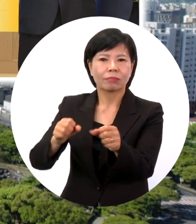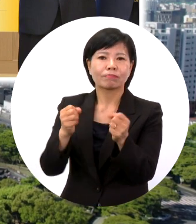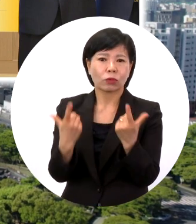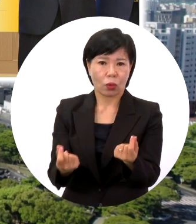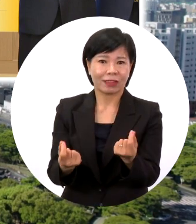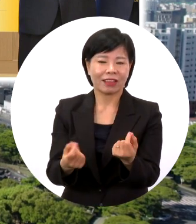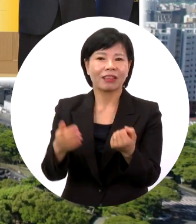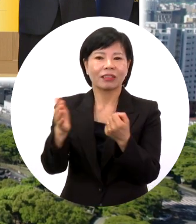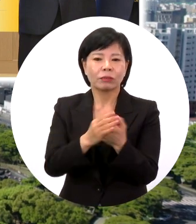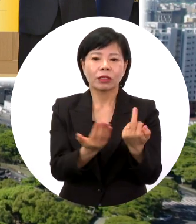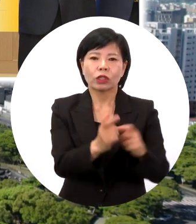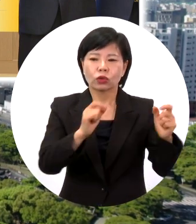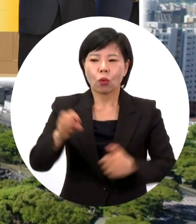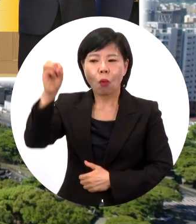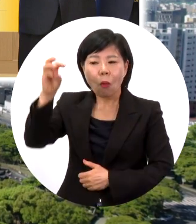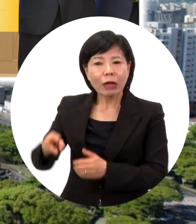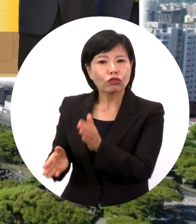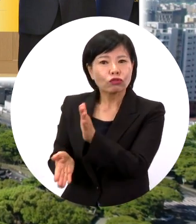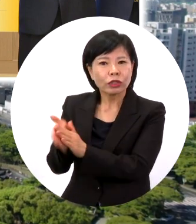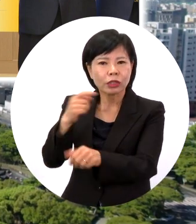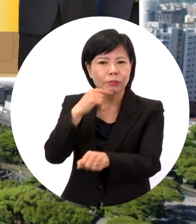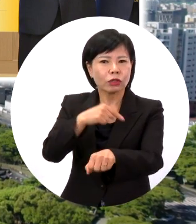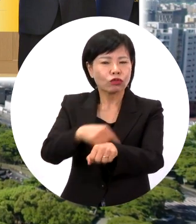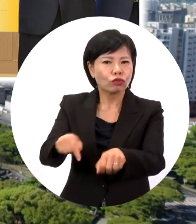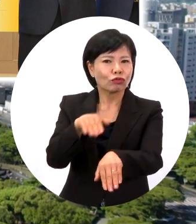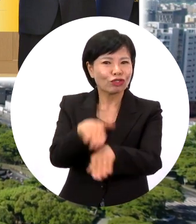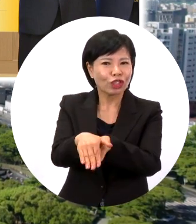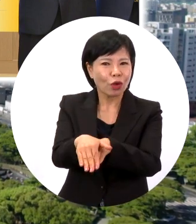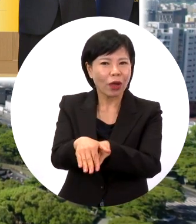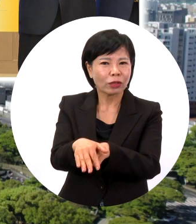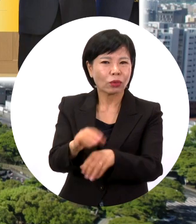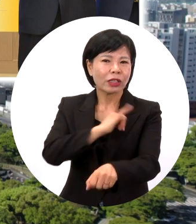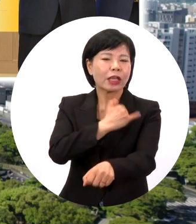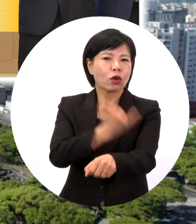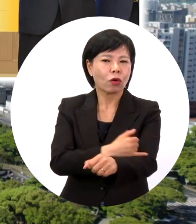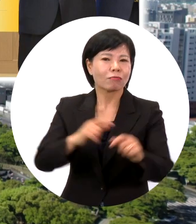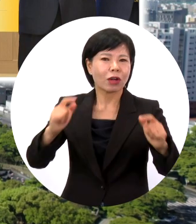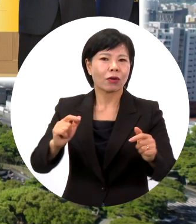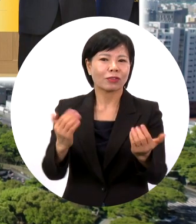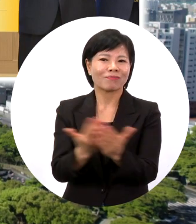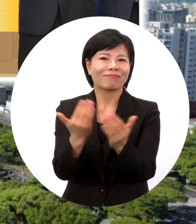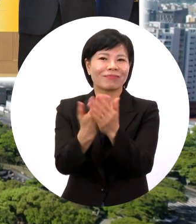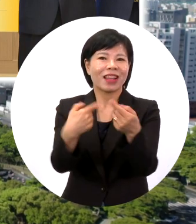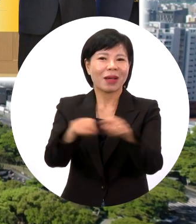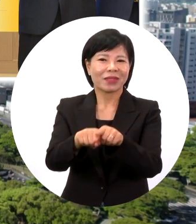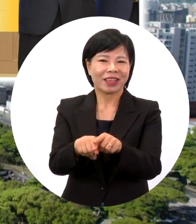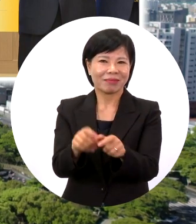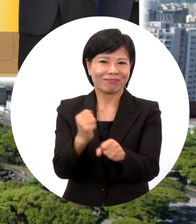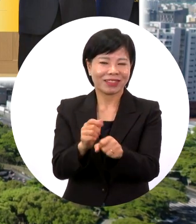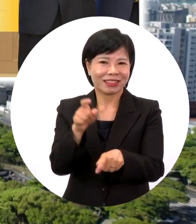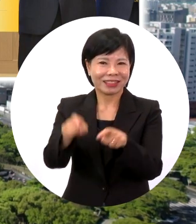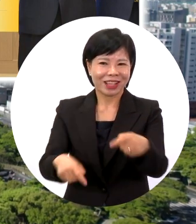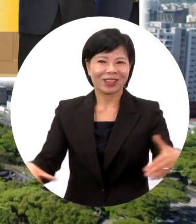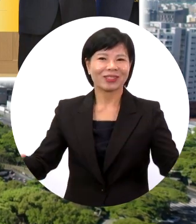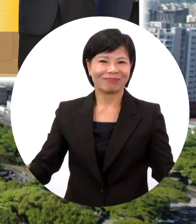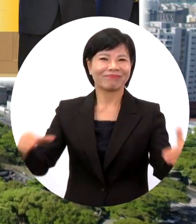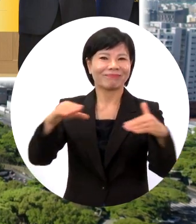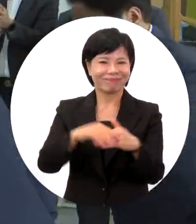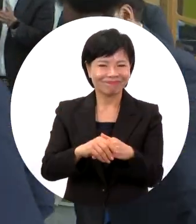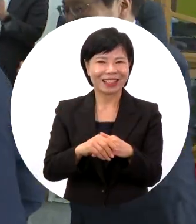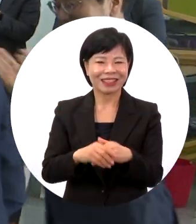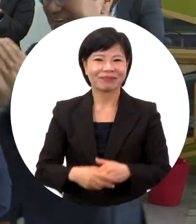있는데요. 제주도와 광주시가 민주주의와 인권의 가치를 공유하고 번영의 미래를 함께 만들어 나가기 위해 손을